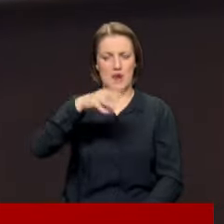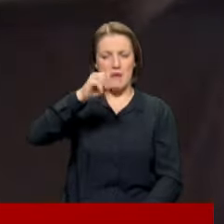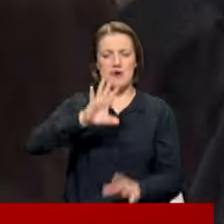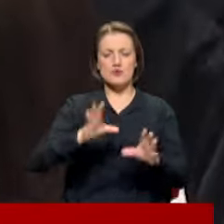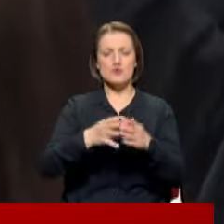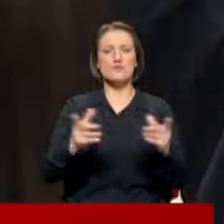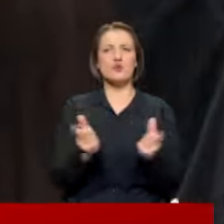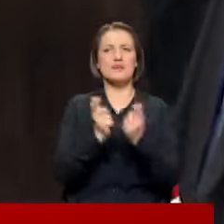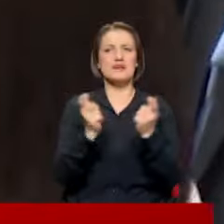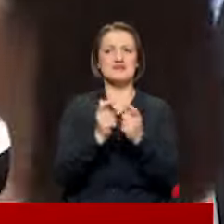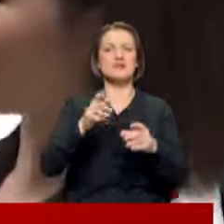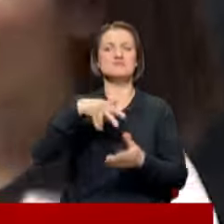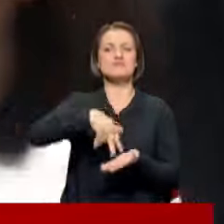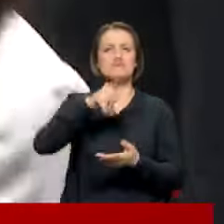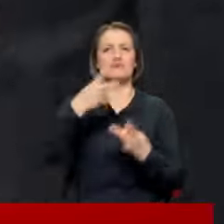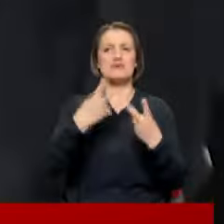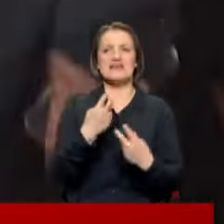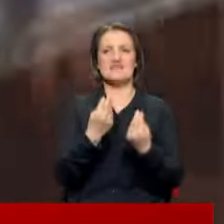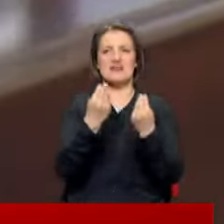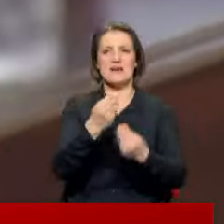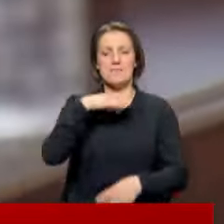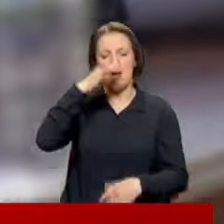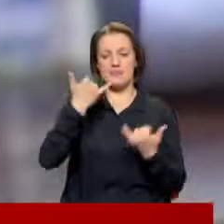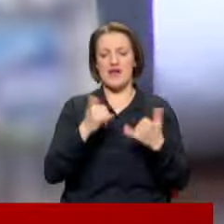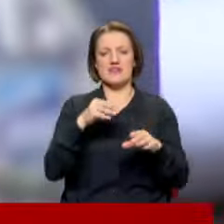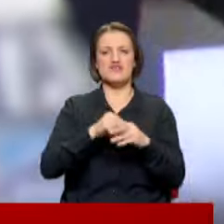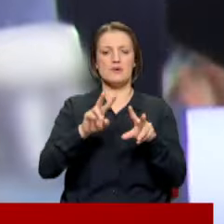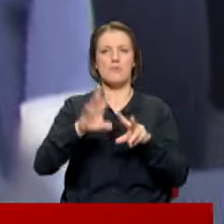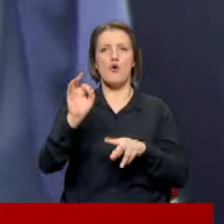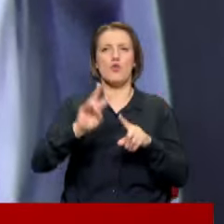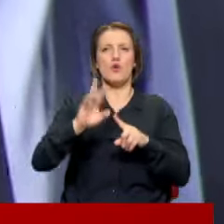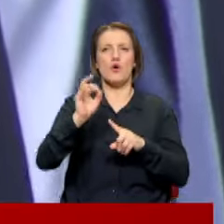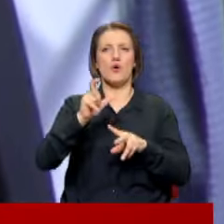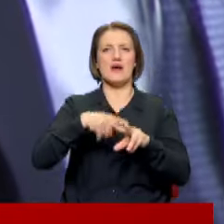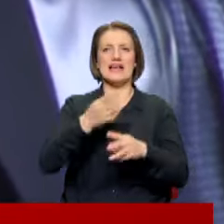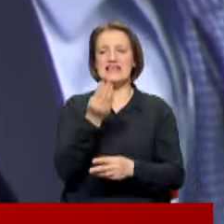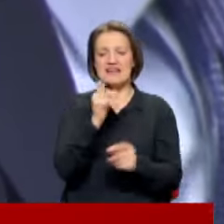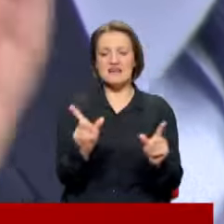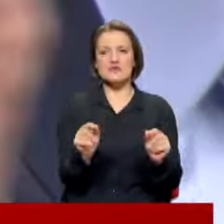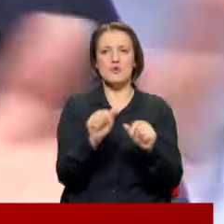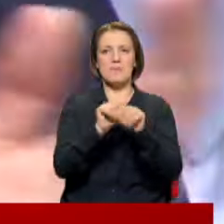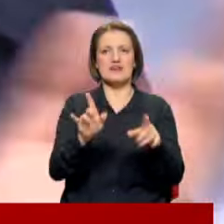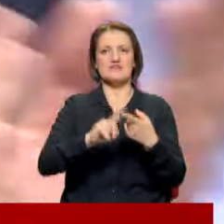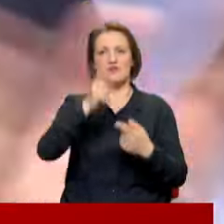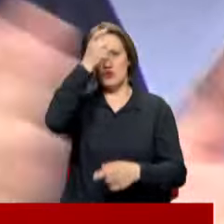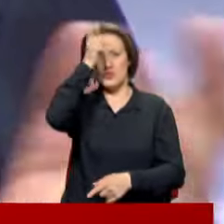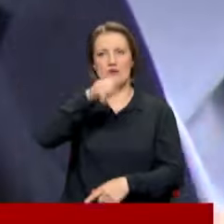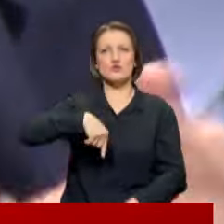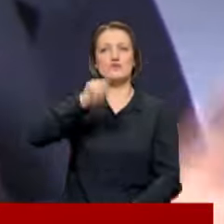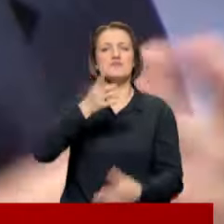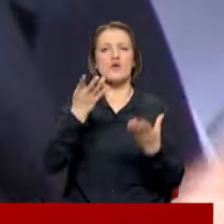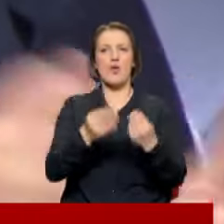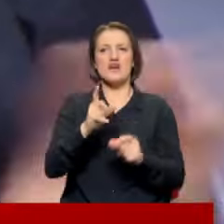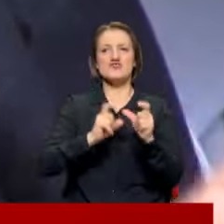Parti grup toplantısında kürsüde bu mesajı verirken bayram tatili için gittiği Monaco'dan 7 ıstakozu paylaşan ve Türkiye'nin gündemine